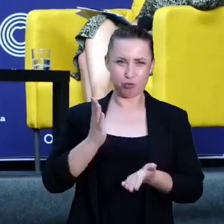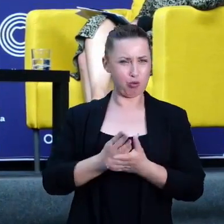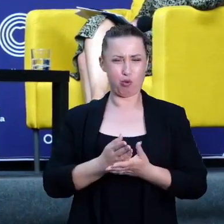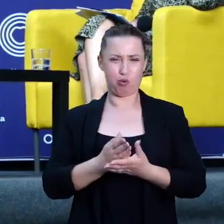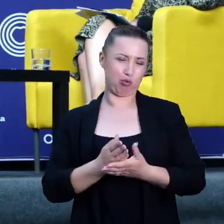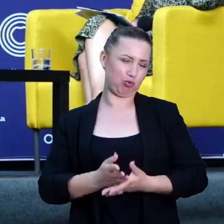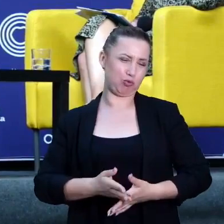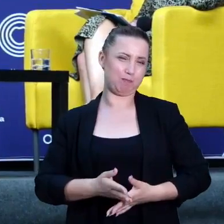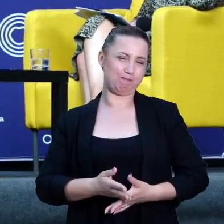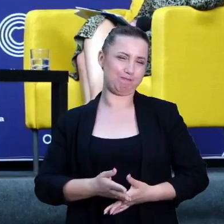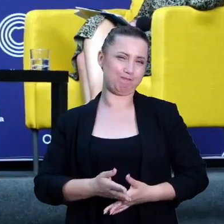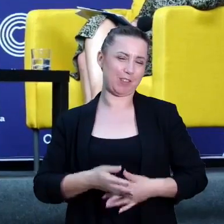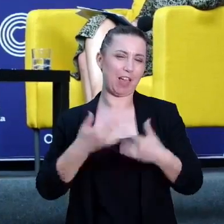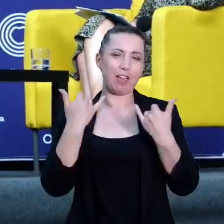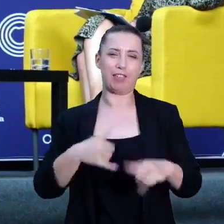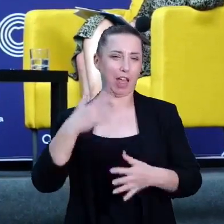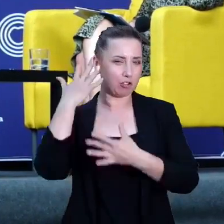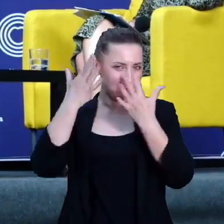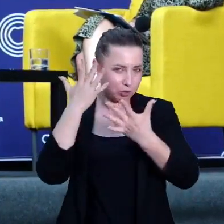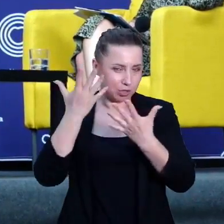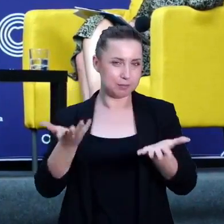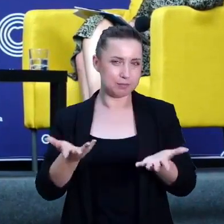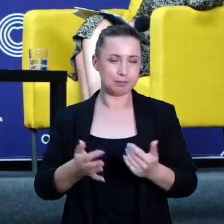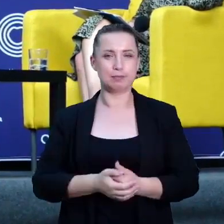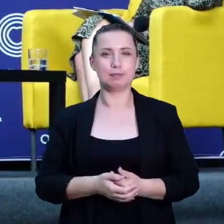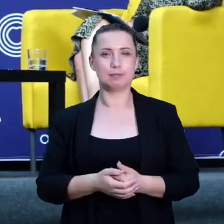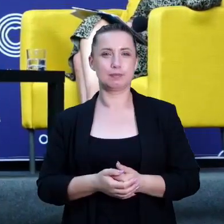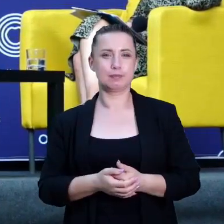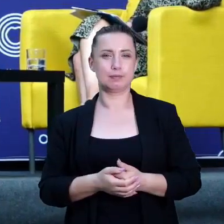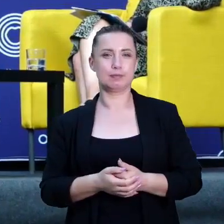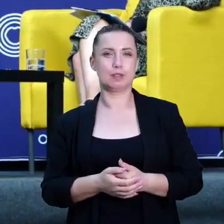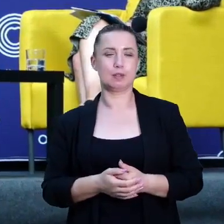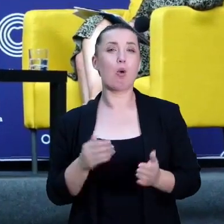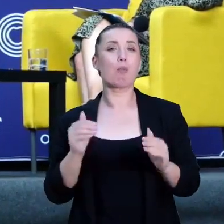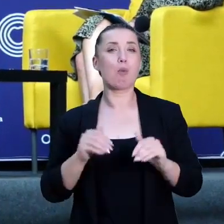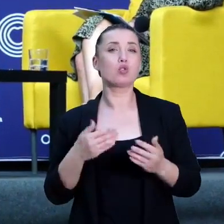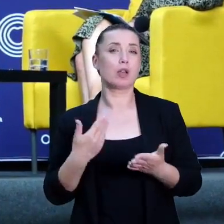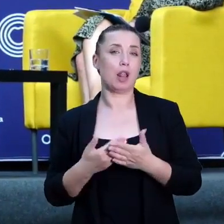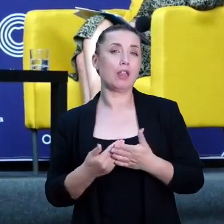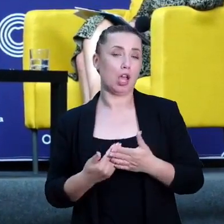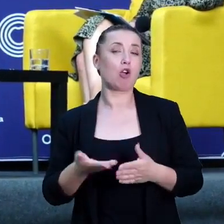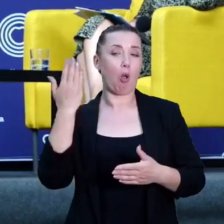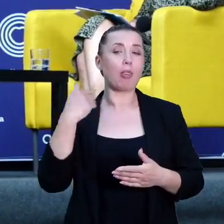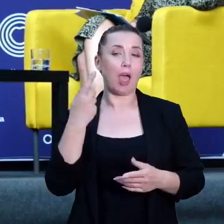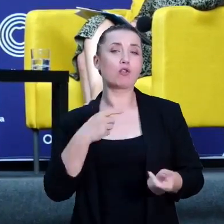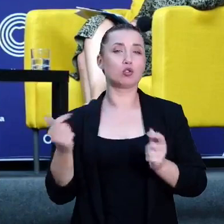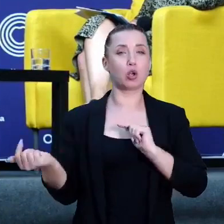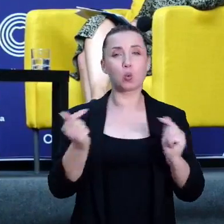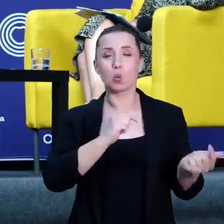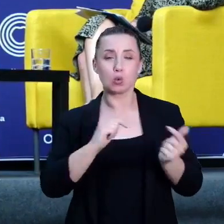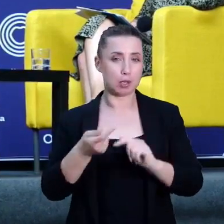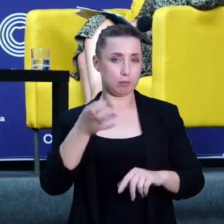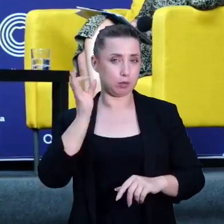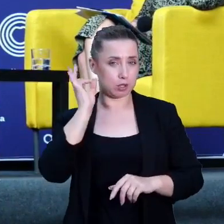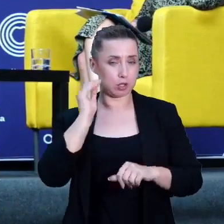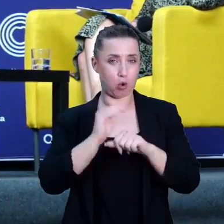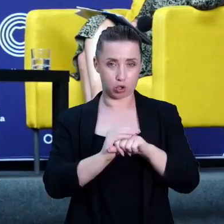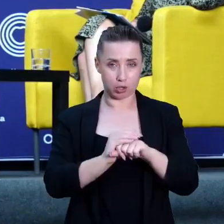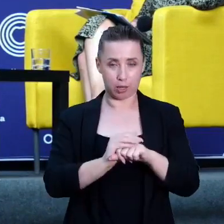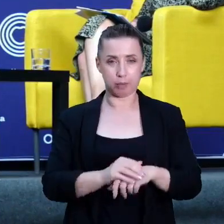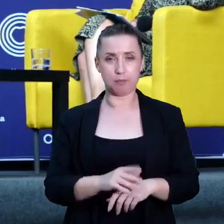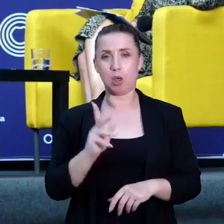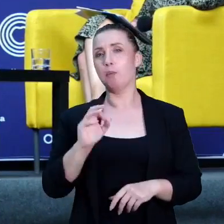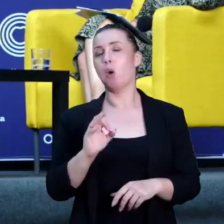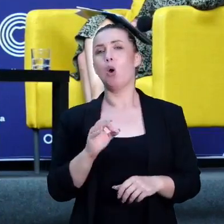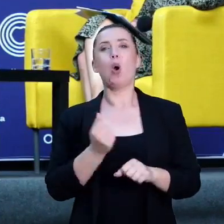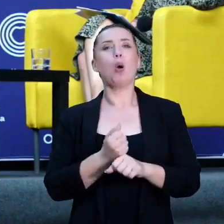taki grunt, gdzie potem łatwo mogło też dochodzić do różnych niedomówień między nami czy jakichś trudniejszych sytuacji, bo mówmy się, praca w zespole to